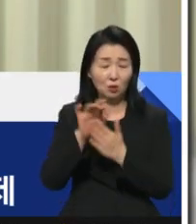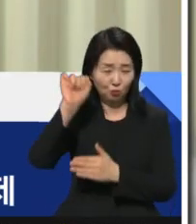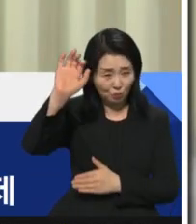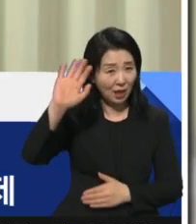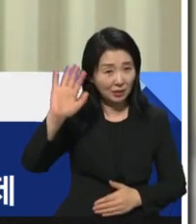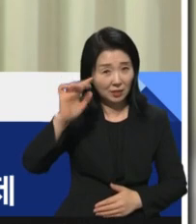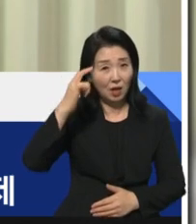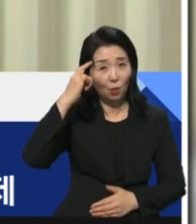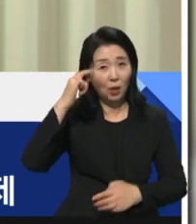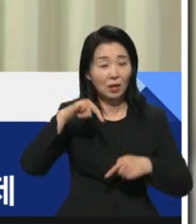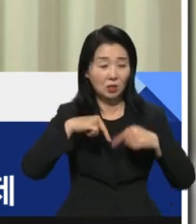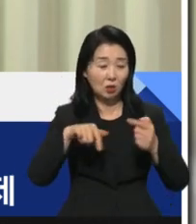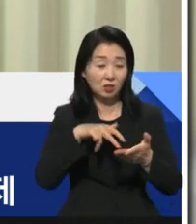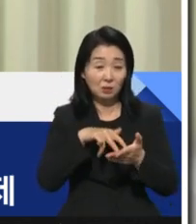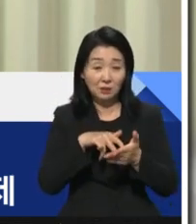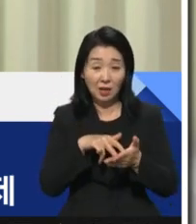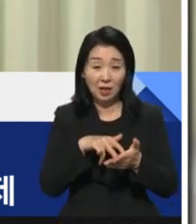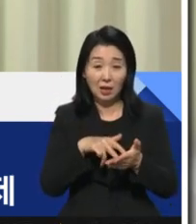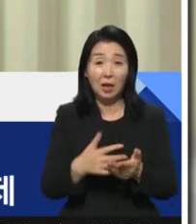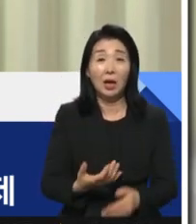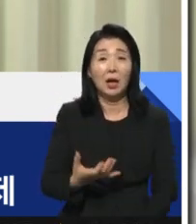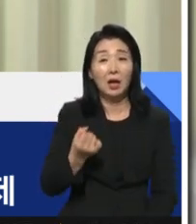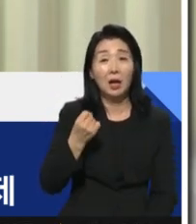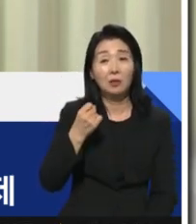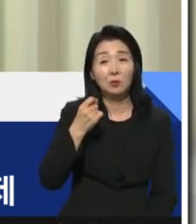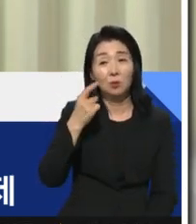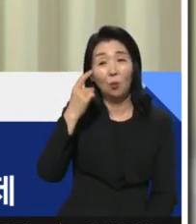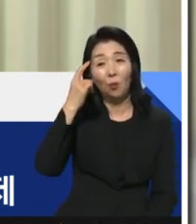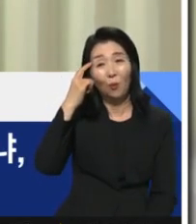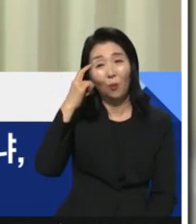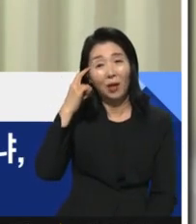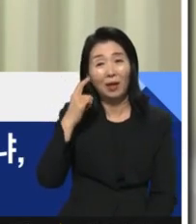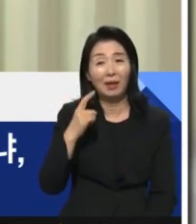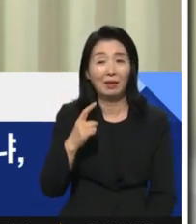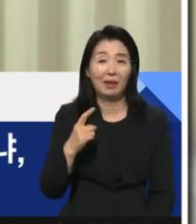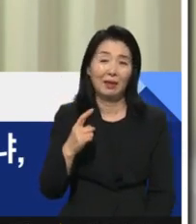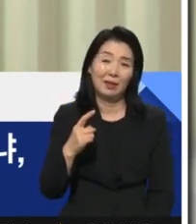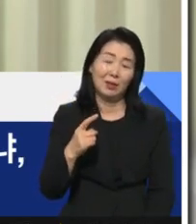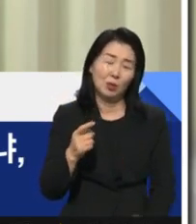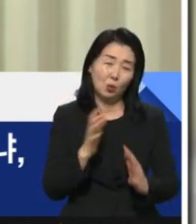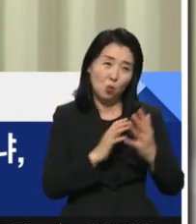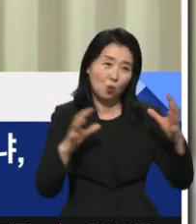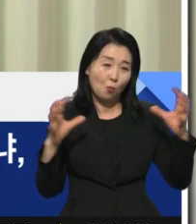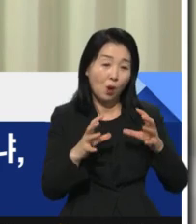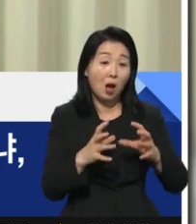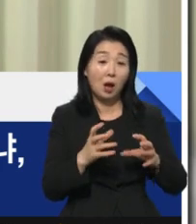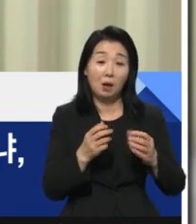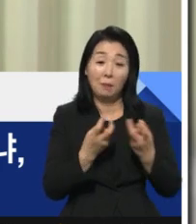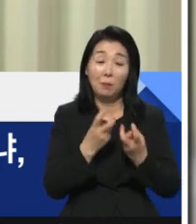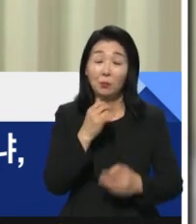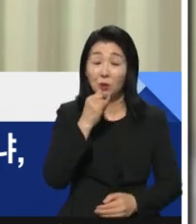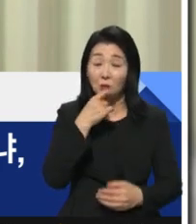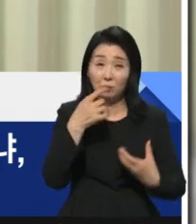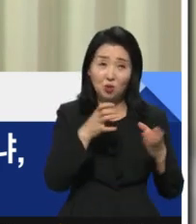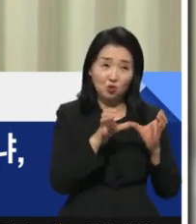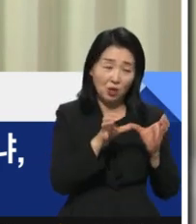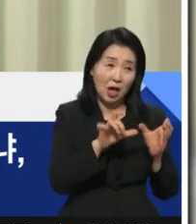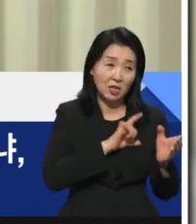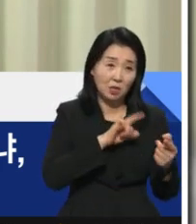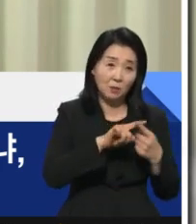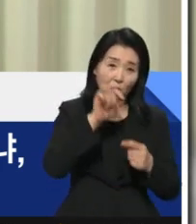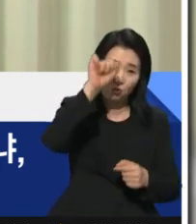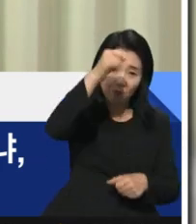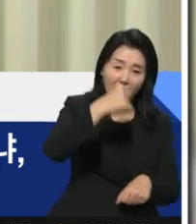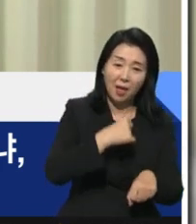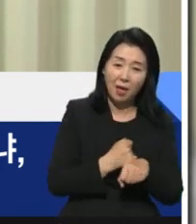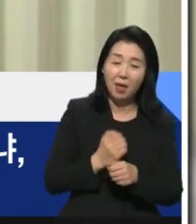않더라도 정치적인 입장을 가지고 사회적인 그런 이제 공론을 모아나가는 방법도 있거든요. 직접 그것도 민주당으로 출마하느냐 이 문제에